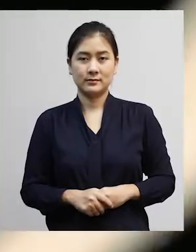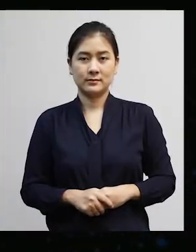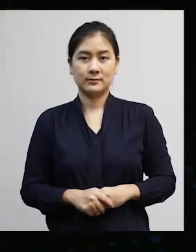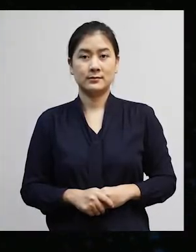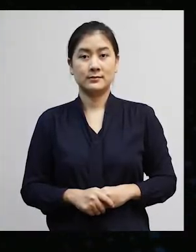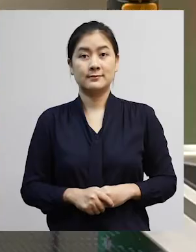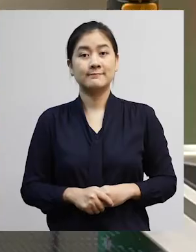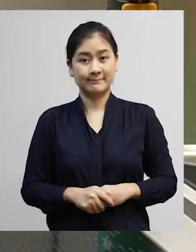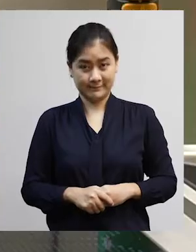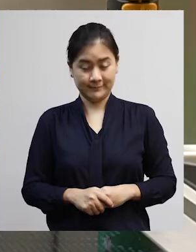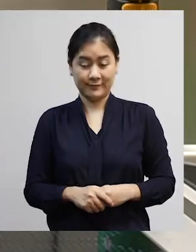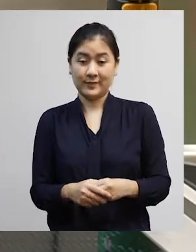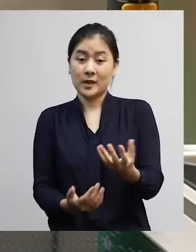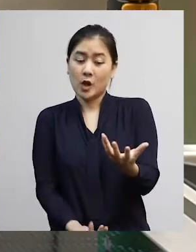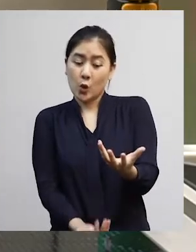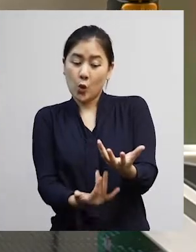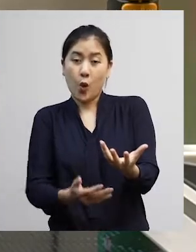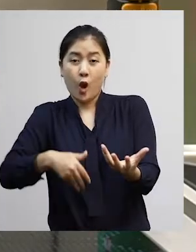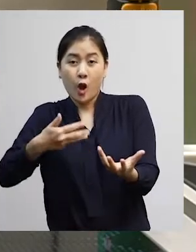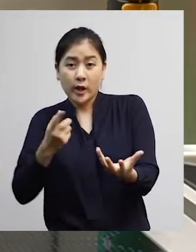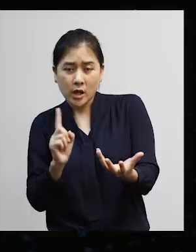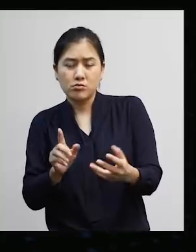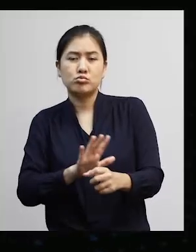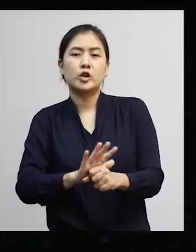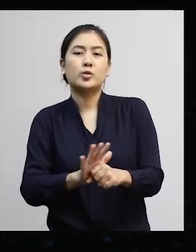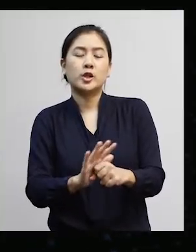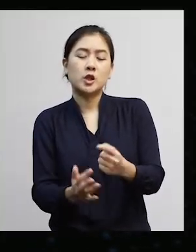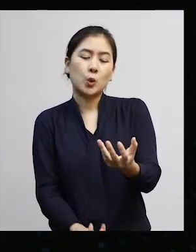เราจะใช้ไฟกลางนะคะ